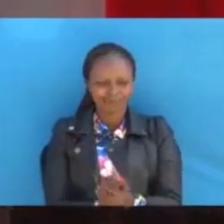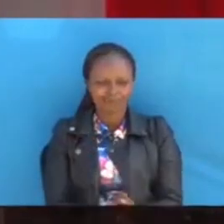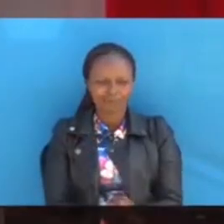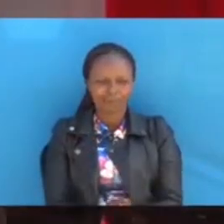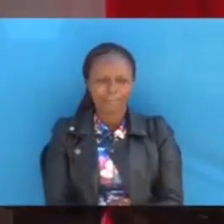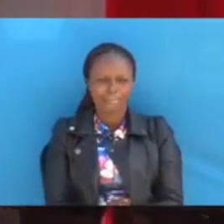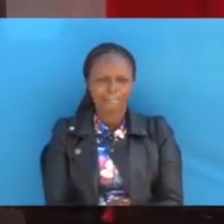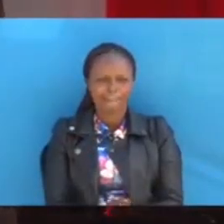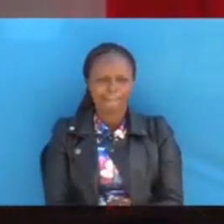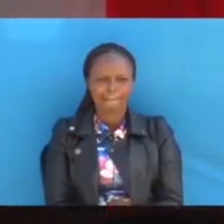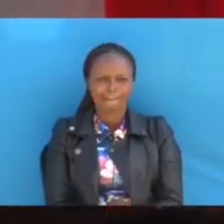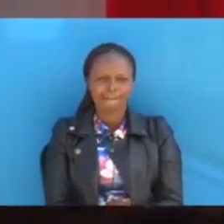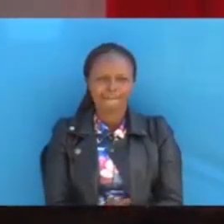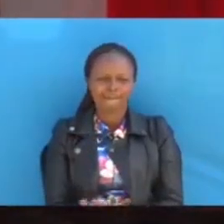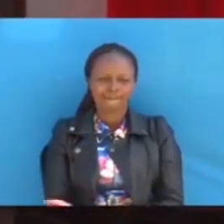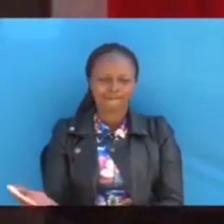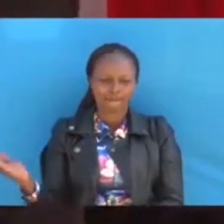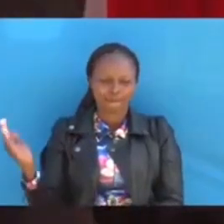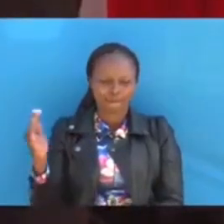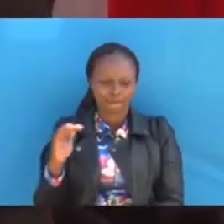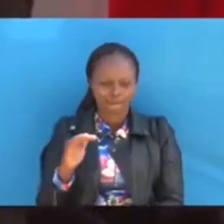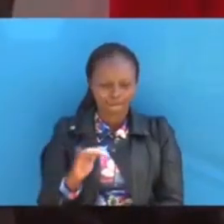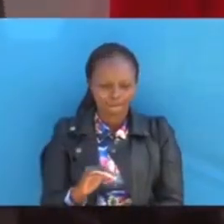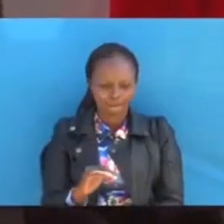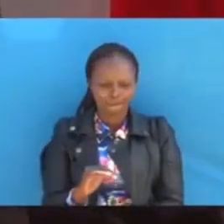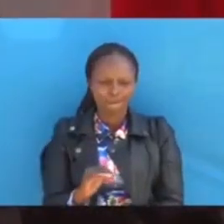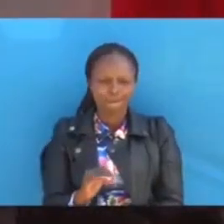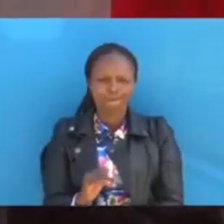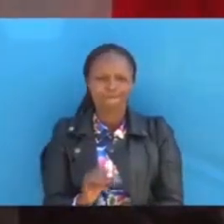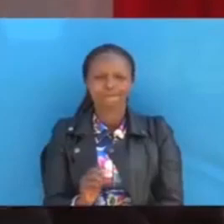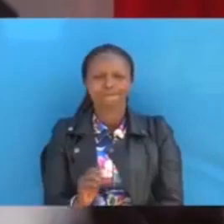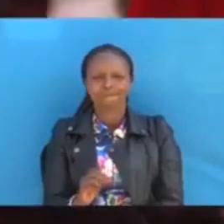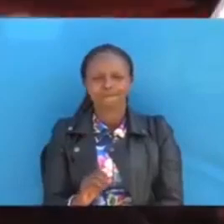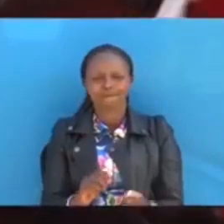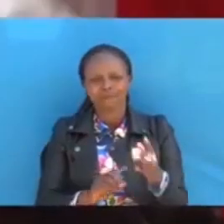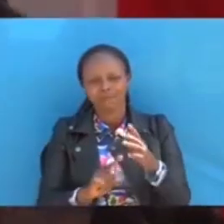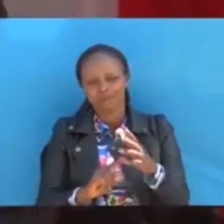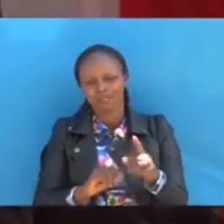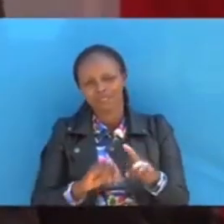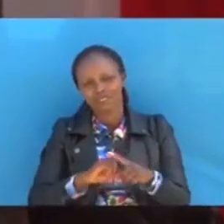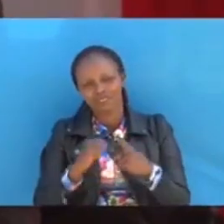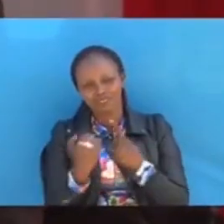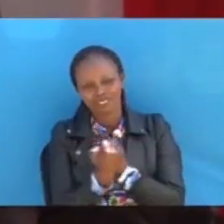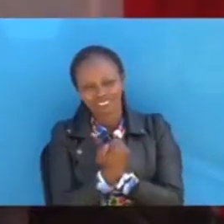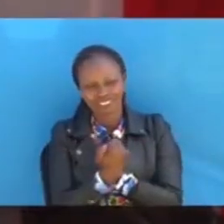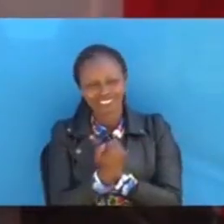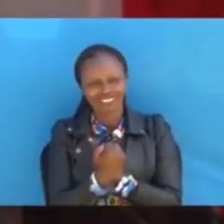Kama mnataka akuje, mtuachie kiti moja hata kama ni ya Soipan, Soipan akae kando tupatie hiyo mzee.